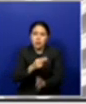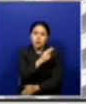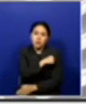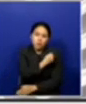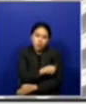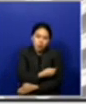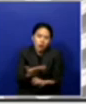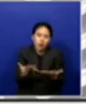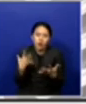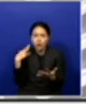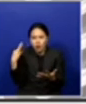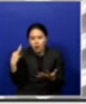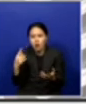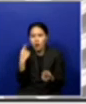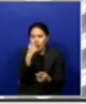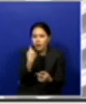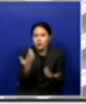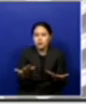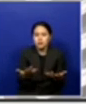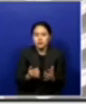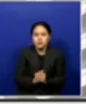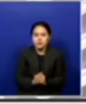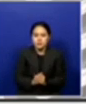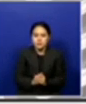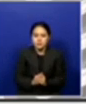ม.รพสต.